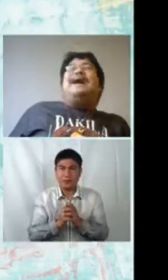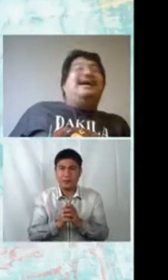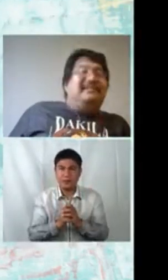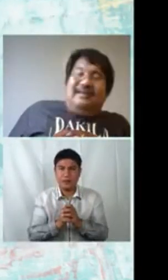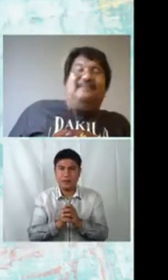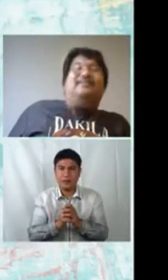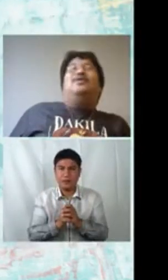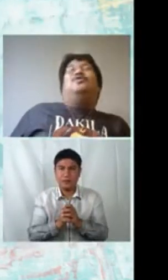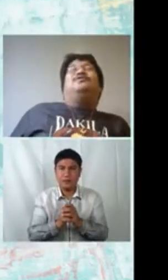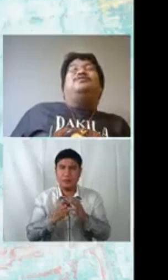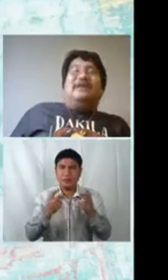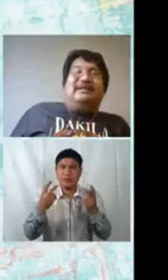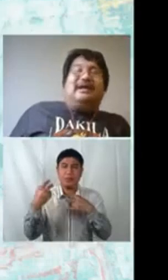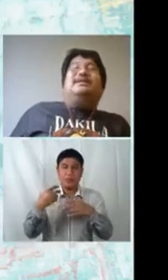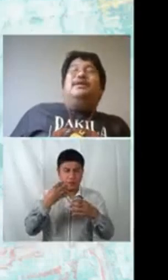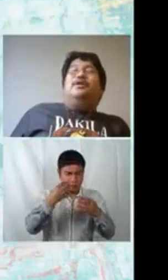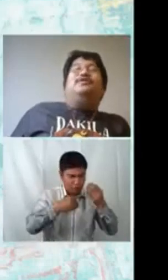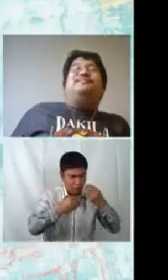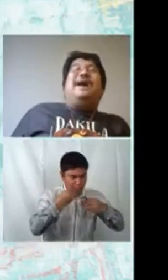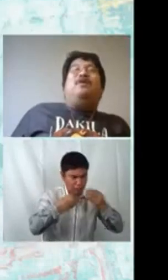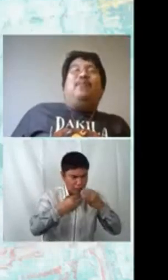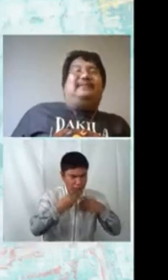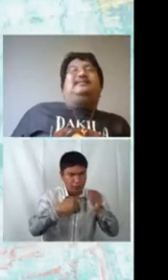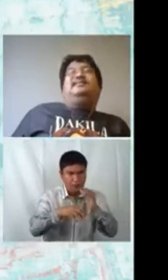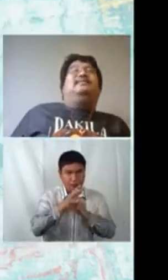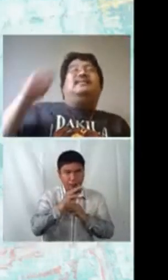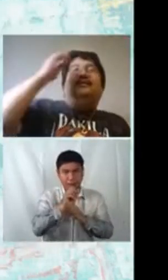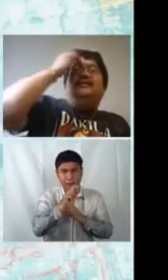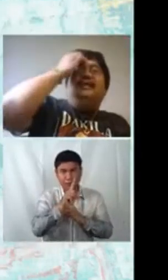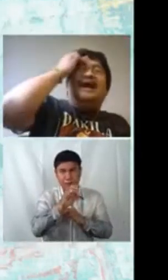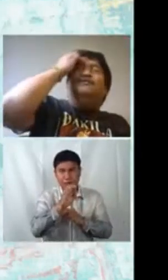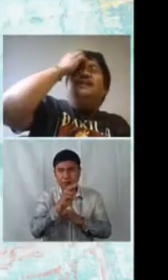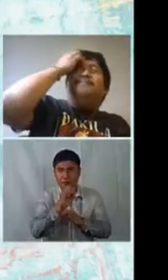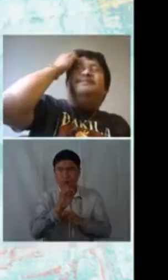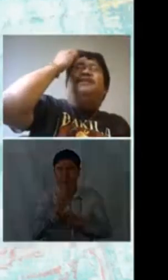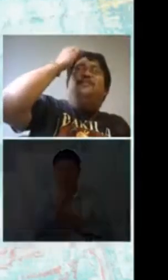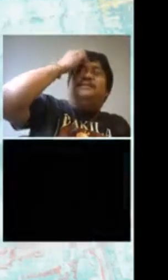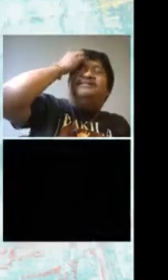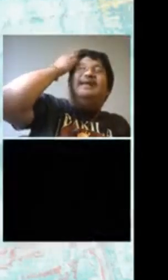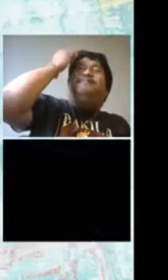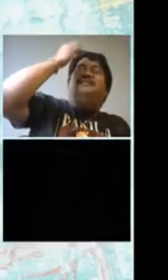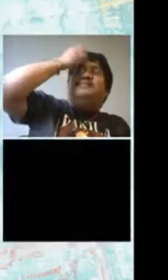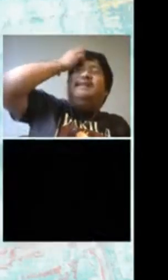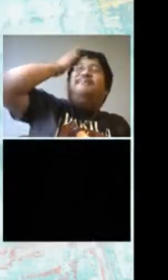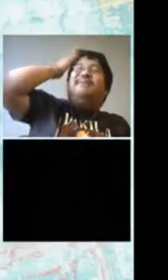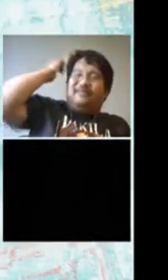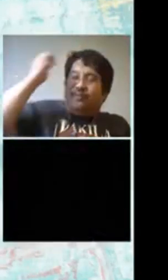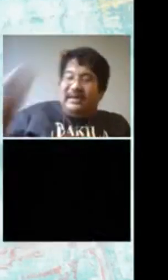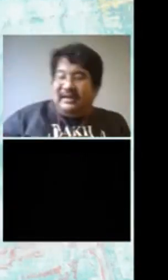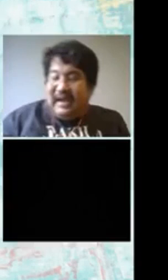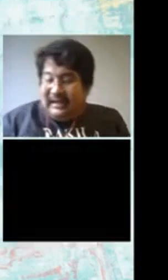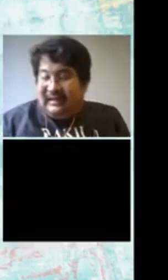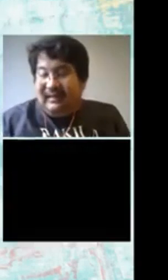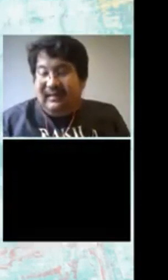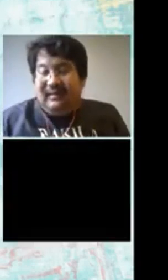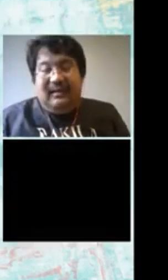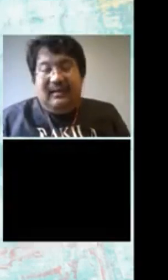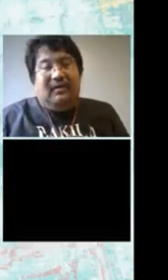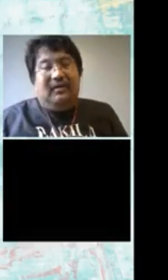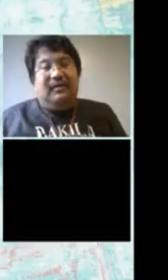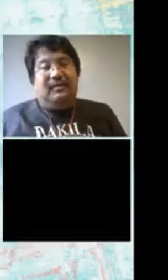Noong nagpakain sila sa Malolos, yung tinatawag na Malolos banquet. Na actually, pista opisyal, pista ng Bagaswain